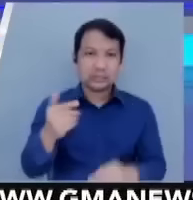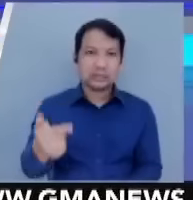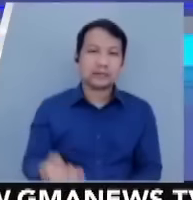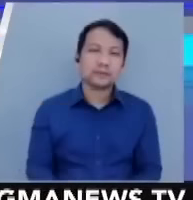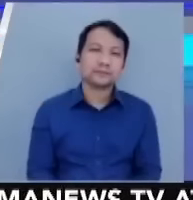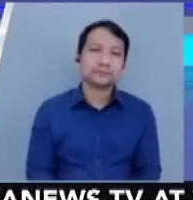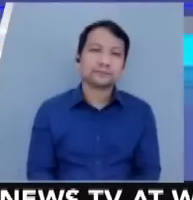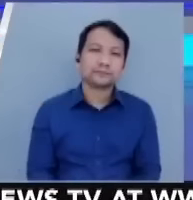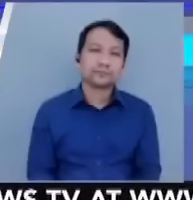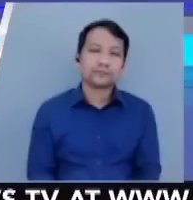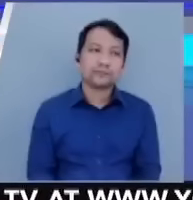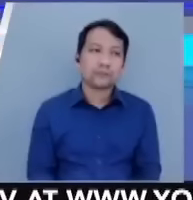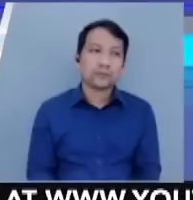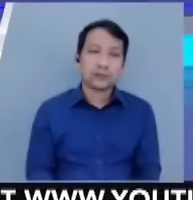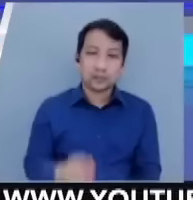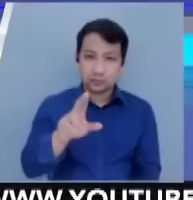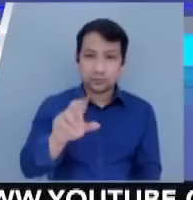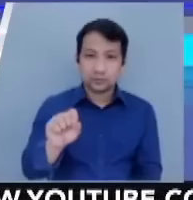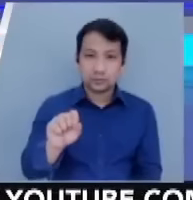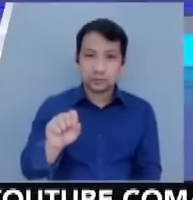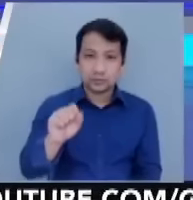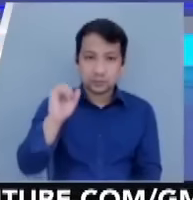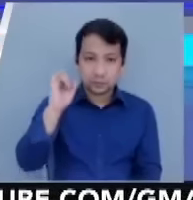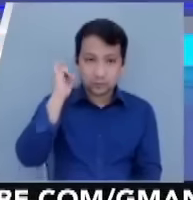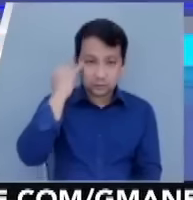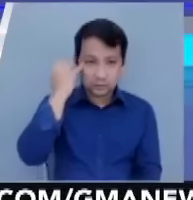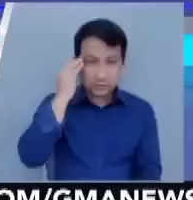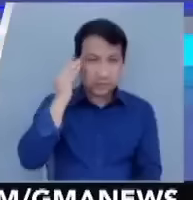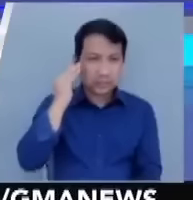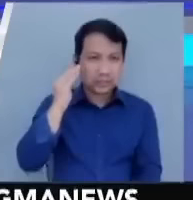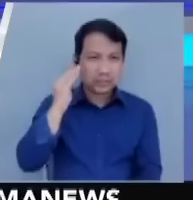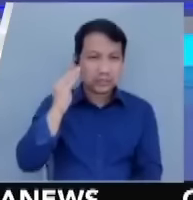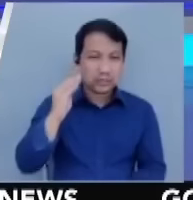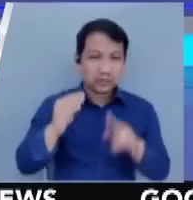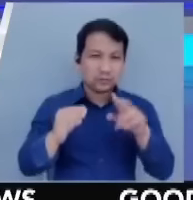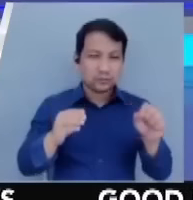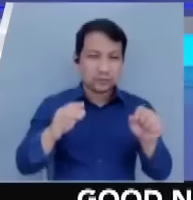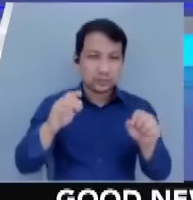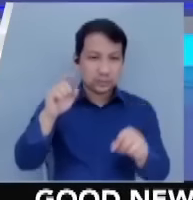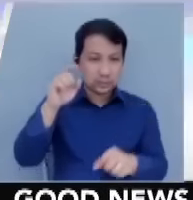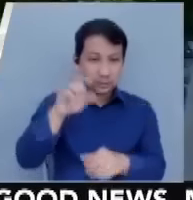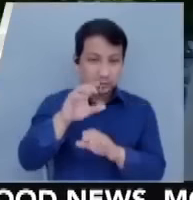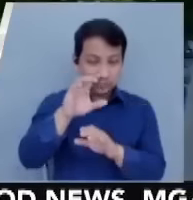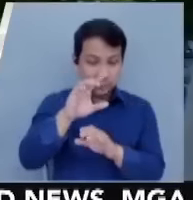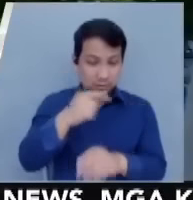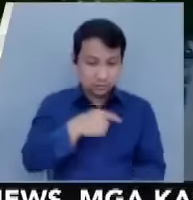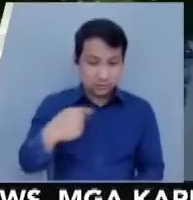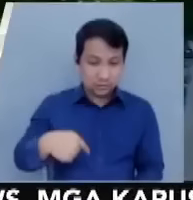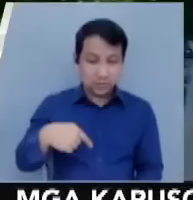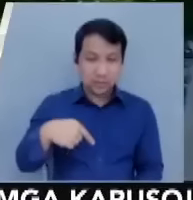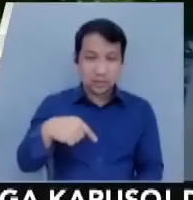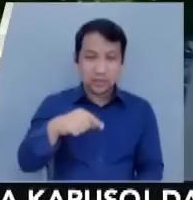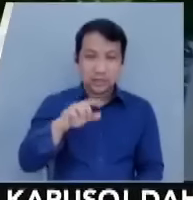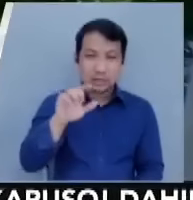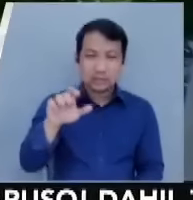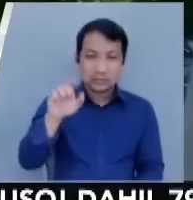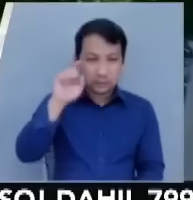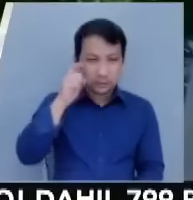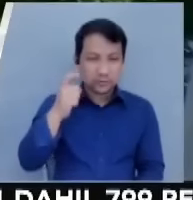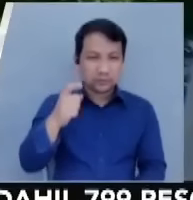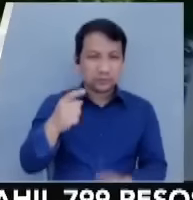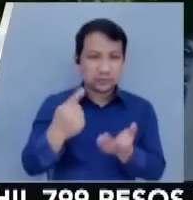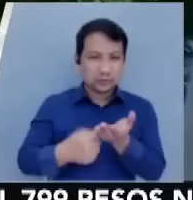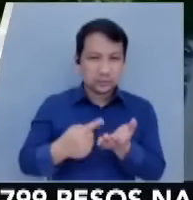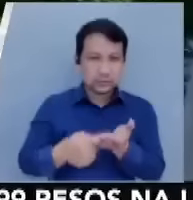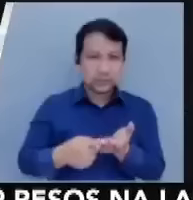Pinag-usapan ni na US President Joe Biden at Chinese President Xi Jinping ang West Philippine Sea. Ayon po sa White House, sa pag-uusap